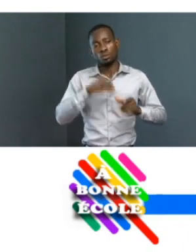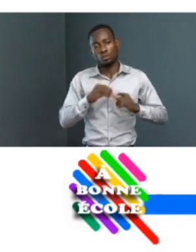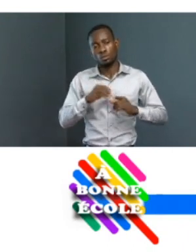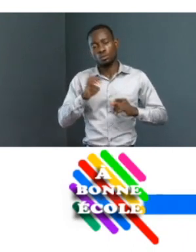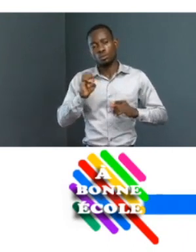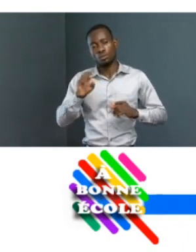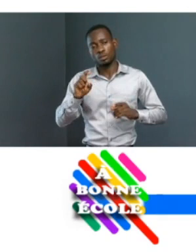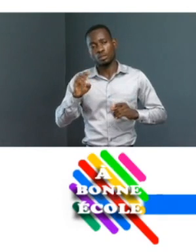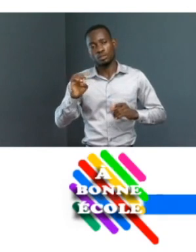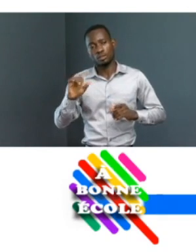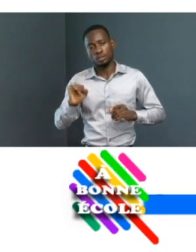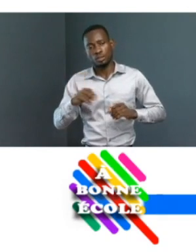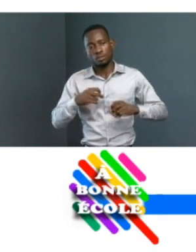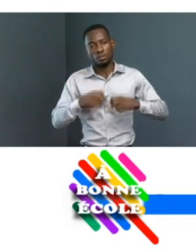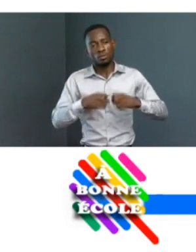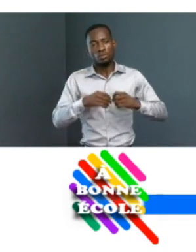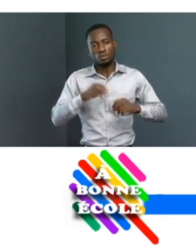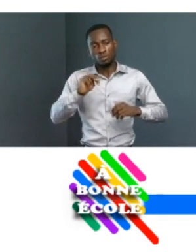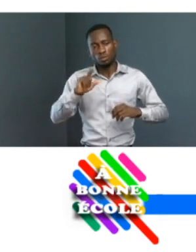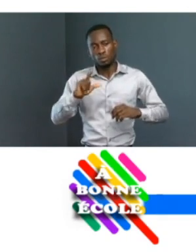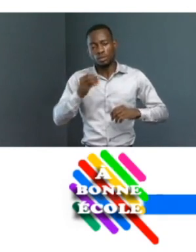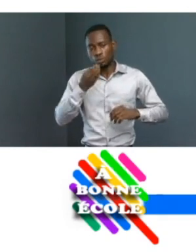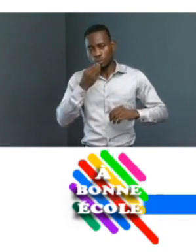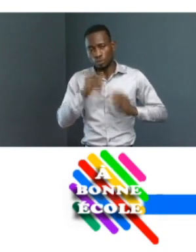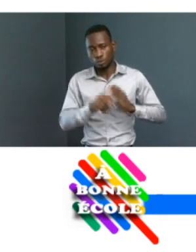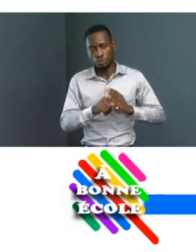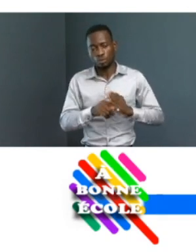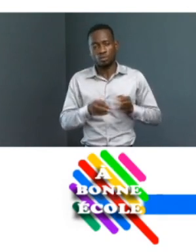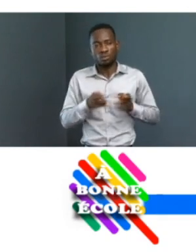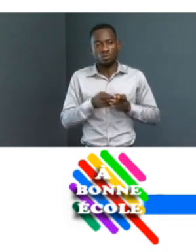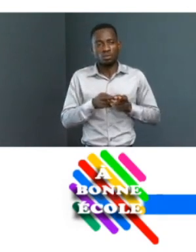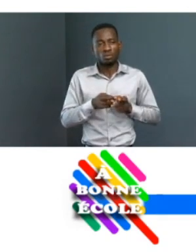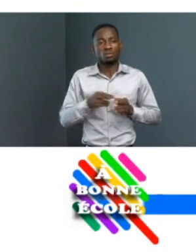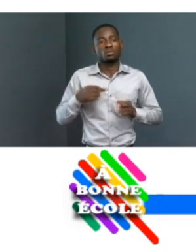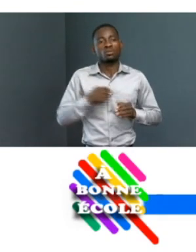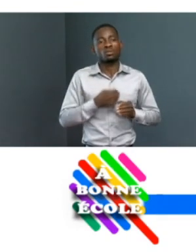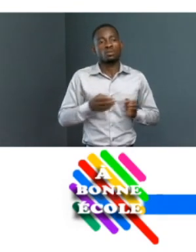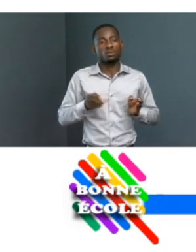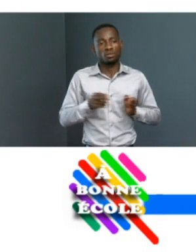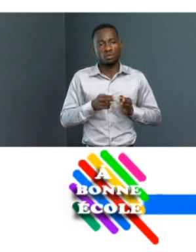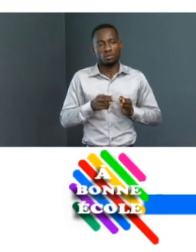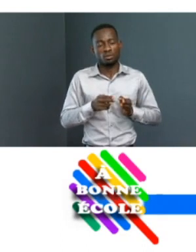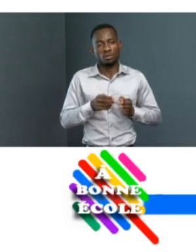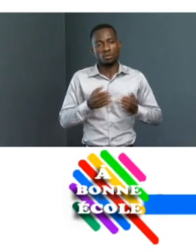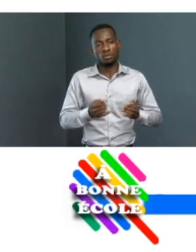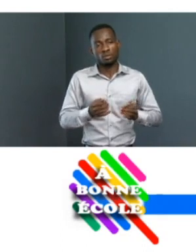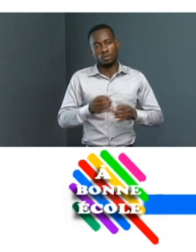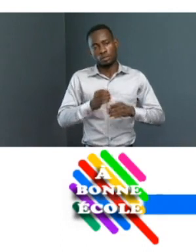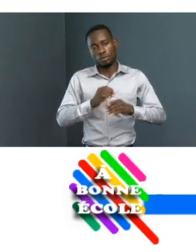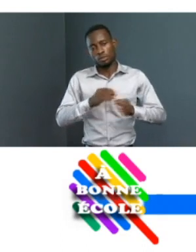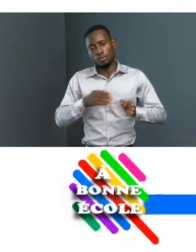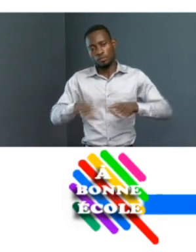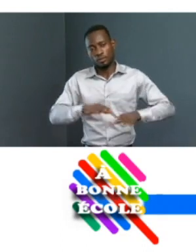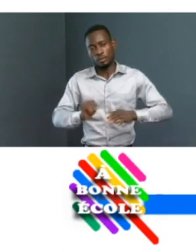malnutrition. Maintenant, nous venons de voir un résumé, nous avons vu le cours, nous avons résumé le cours, nous allons passer à l'exercice